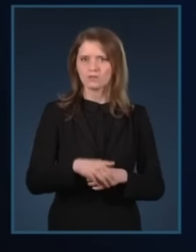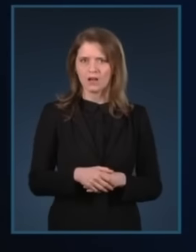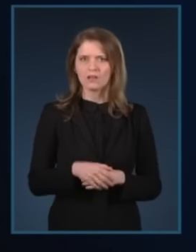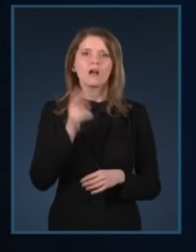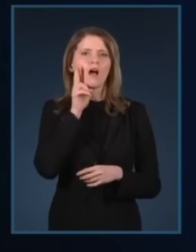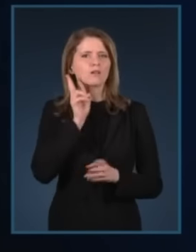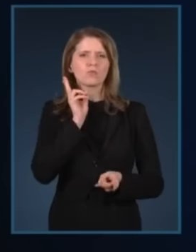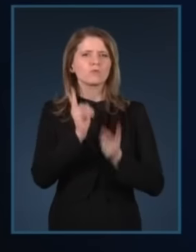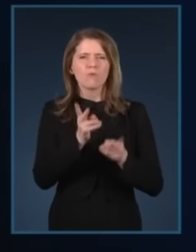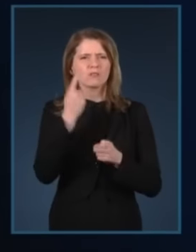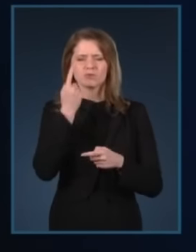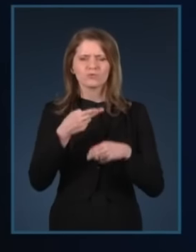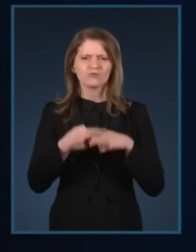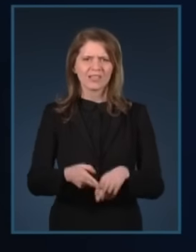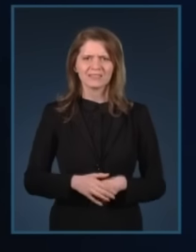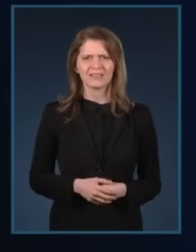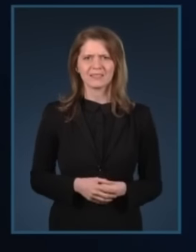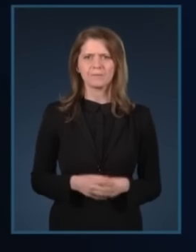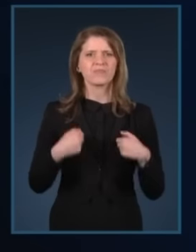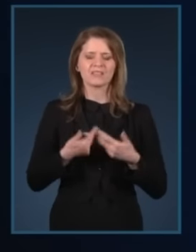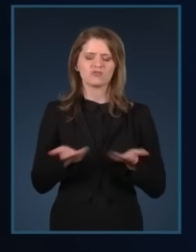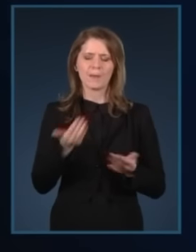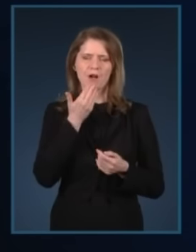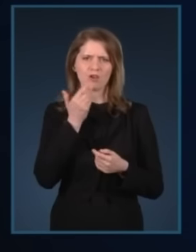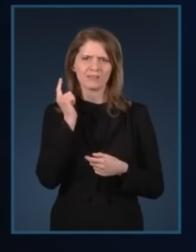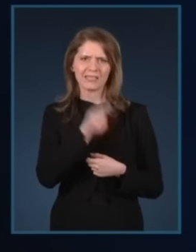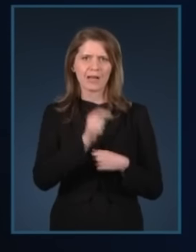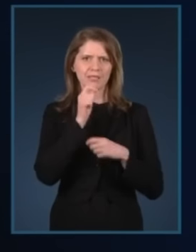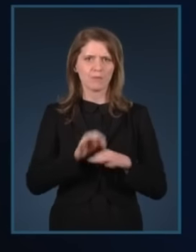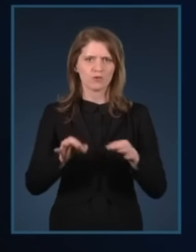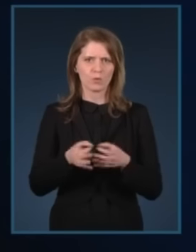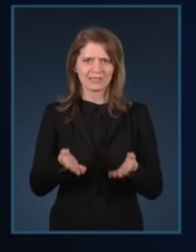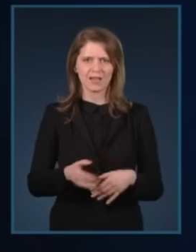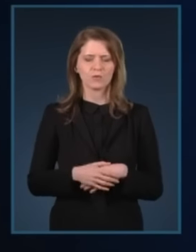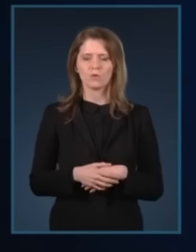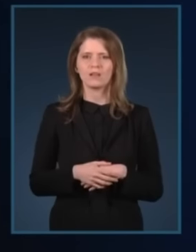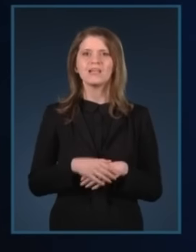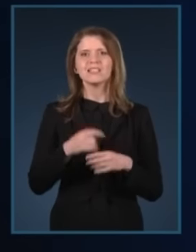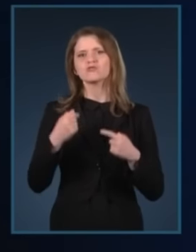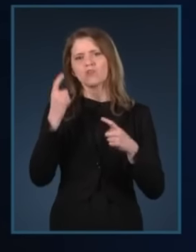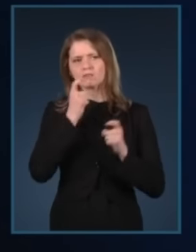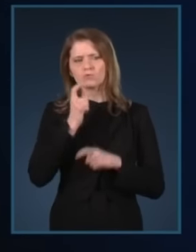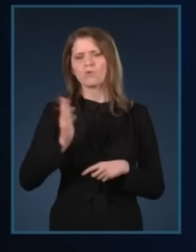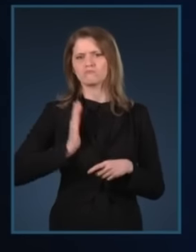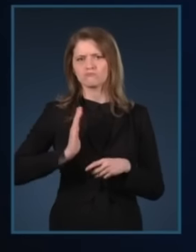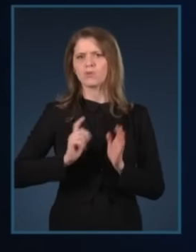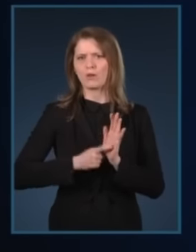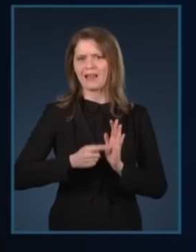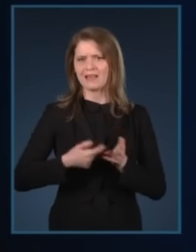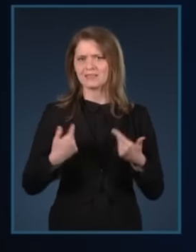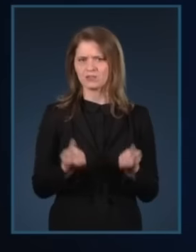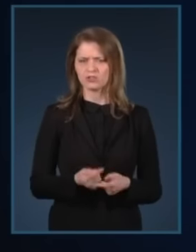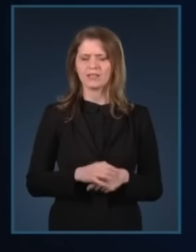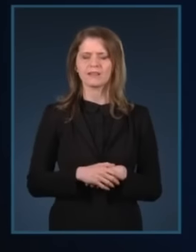akkor hogyan és miként tudunk segíteni? Én se akarnék elmenni Magyarországról, és azt gondolom, hogy morális kötelességünk, hogy az a sok